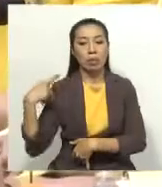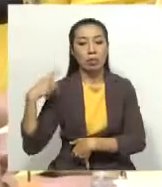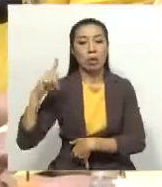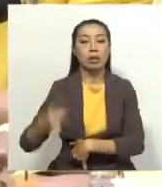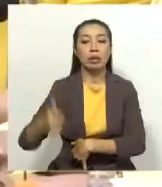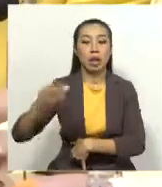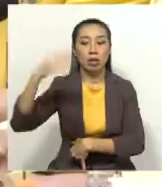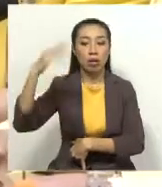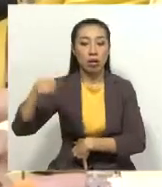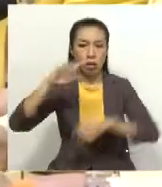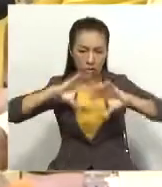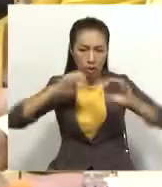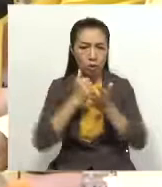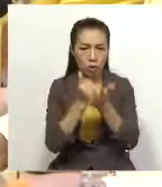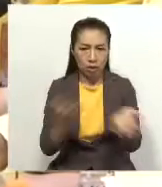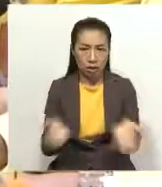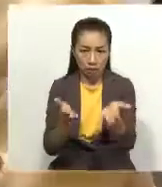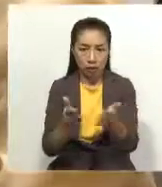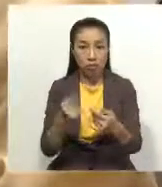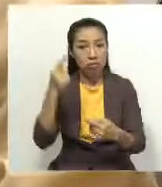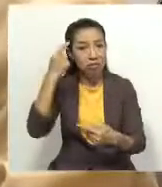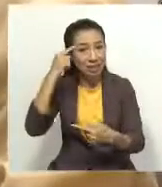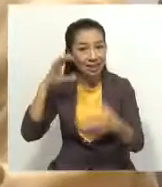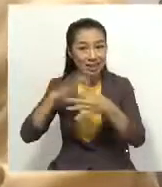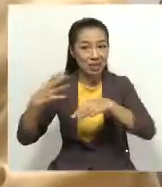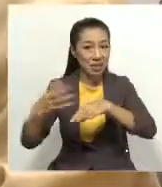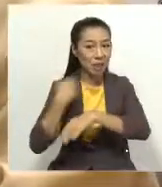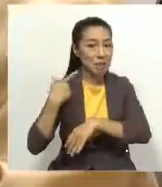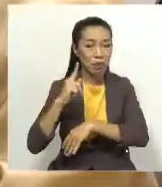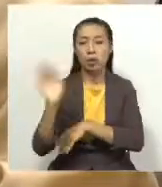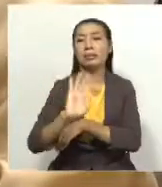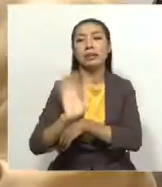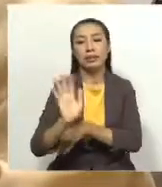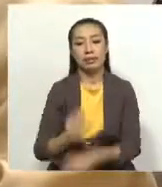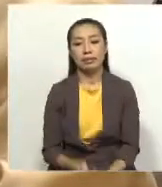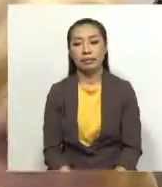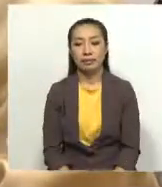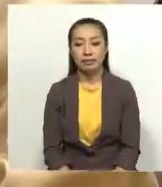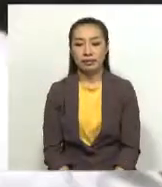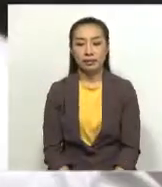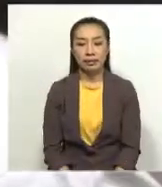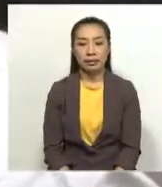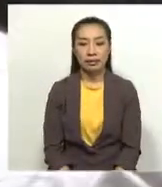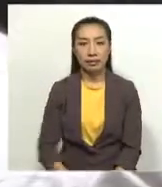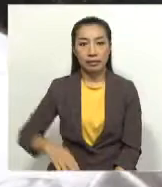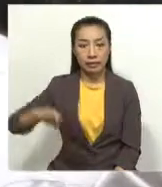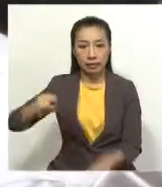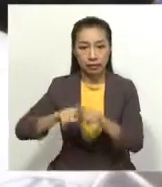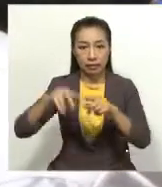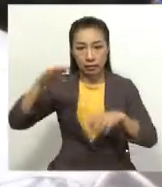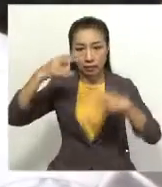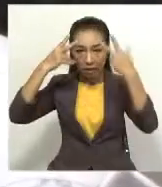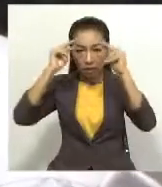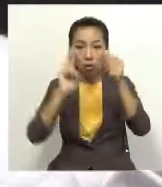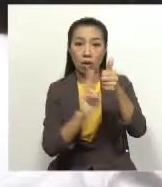รัฐบาลพร้อมให้การสนับสนุนโดยยืนยันไม่ได้หวังผลทางการเมืองขณะที่พลเอกประวิตรวงษ์สุ